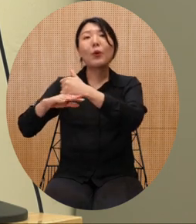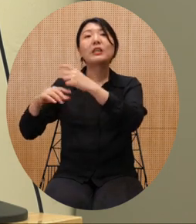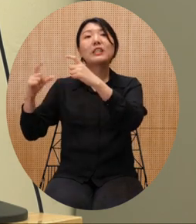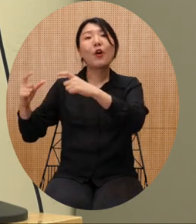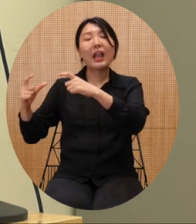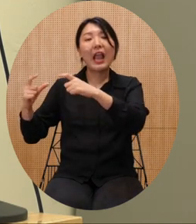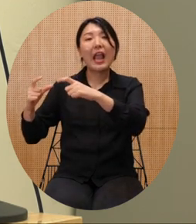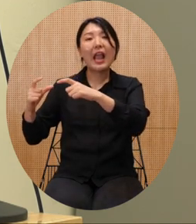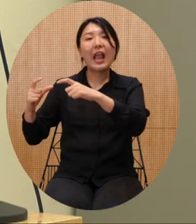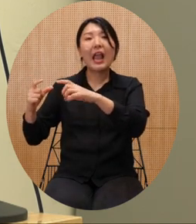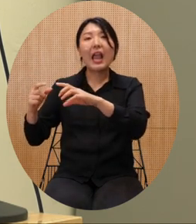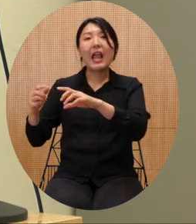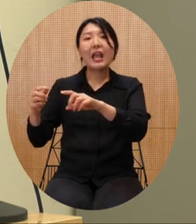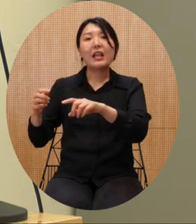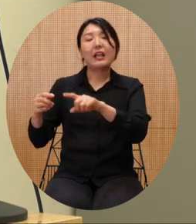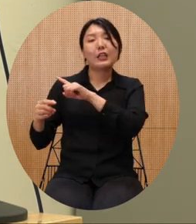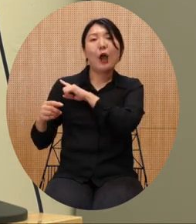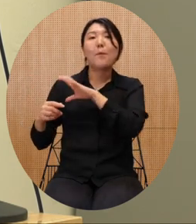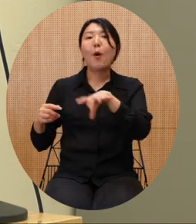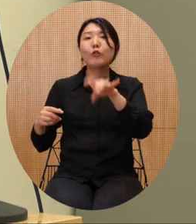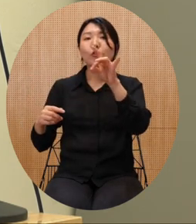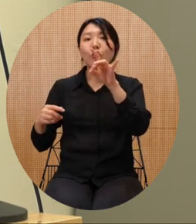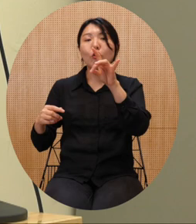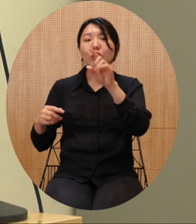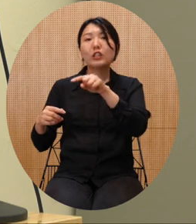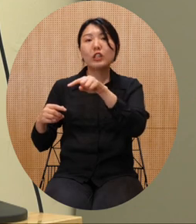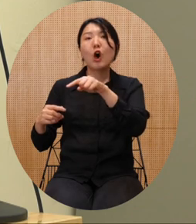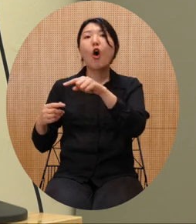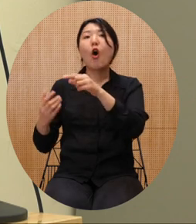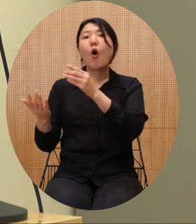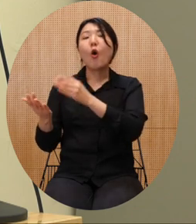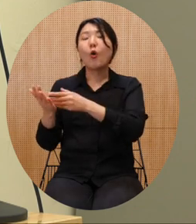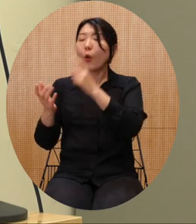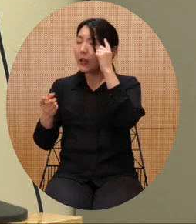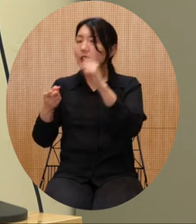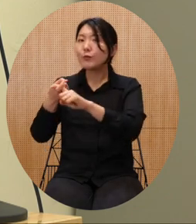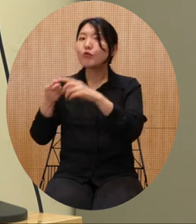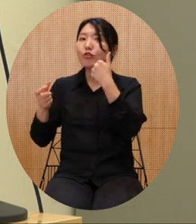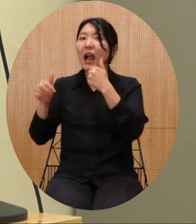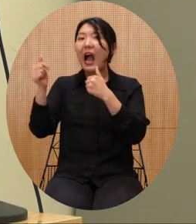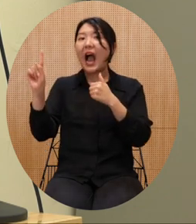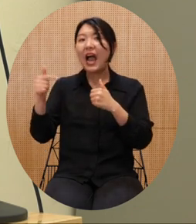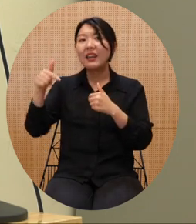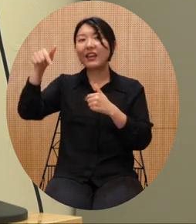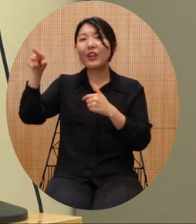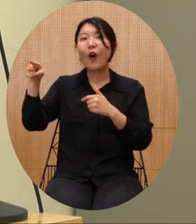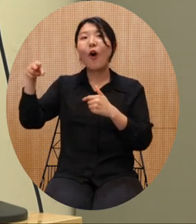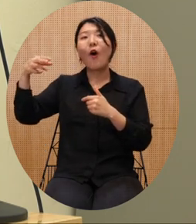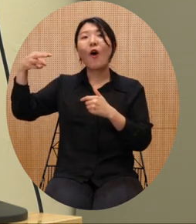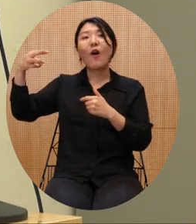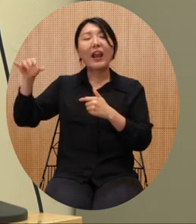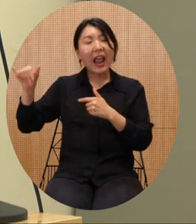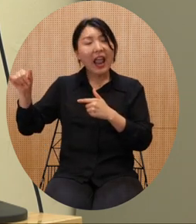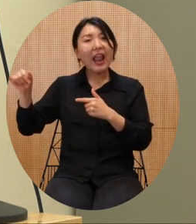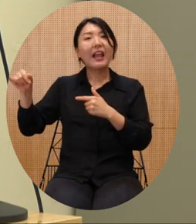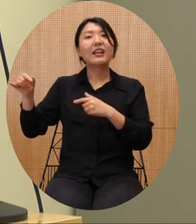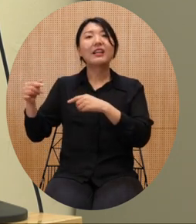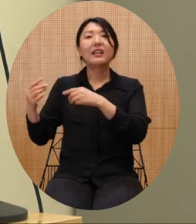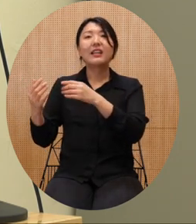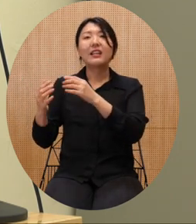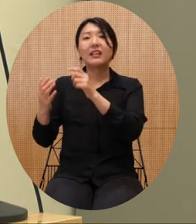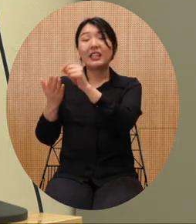가장 먼저 중앙 언론에서 관심을 기울였던 데 한겨레 신문인데요. 한겨레 기자분을 데리고 여기 정원분동 왔을 때 이게